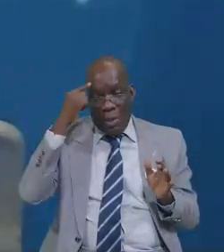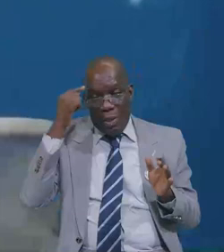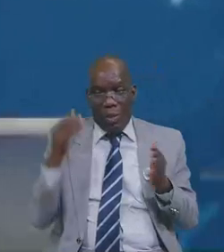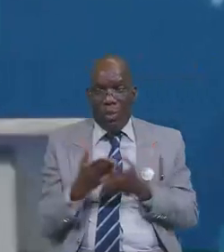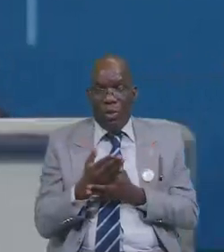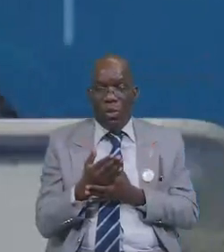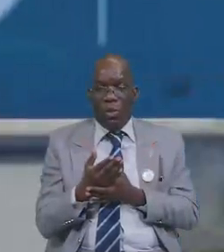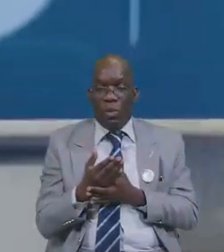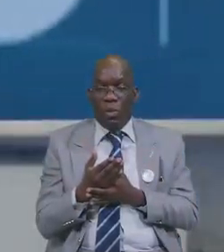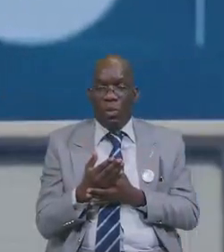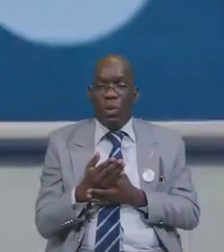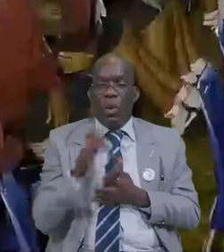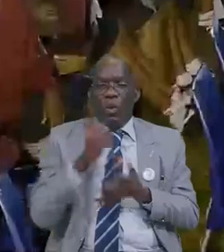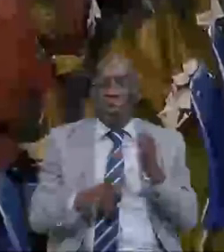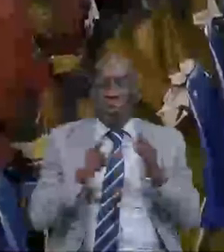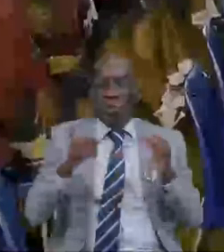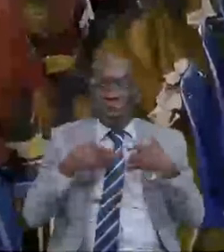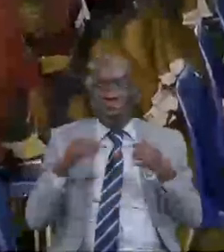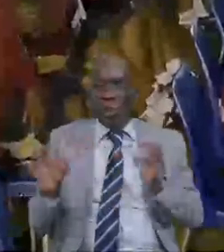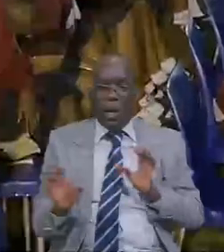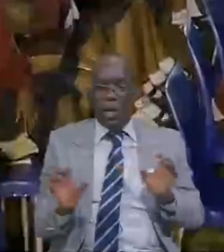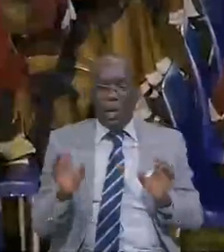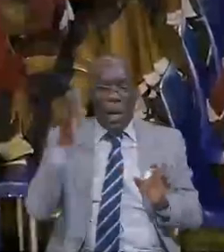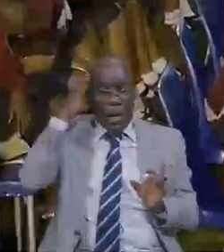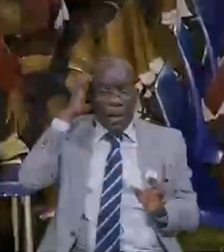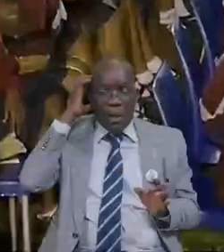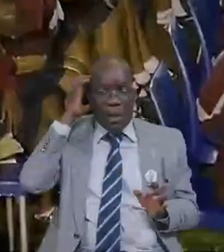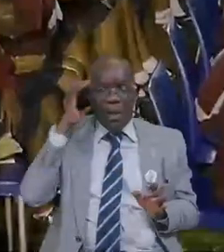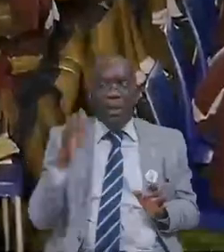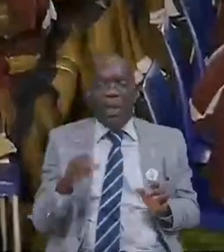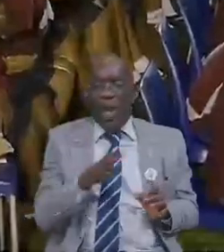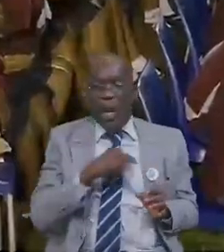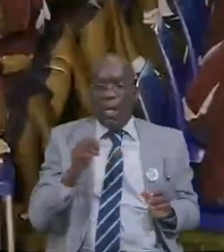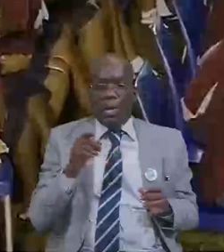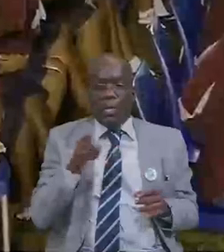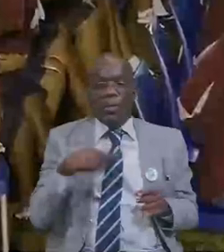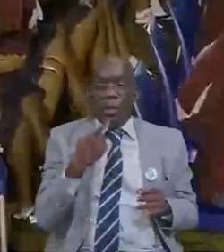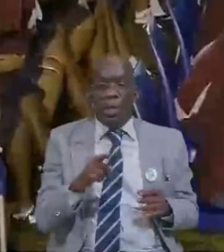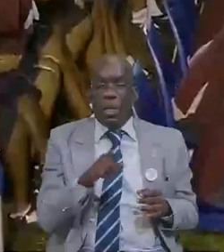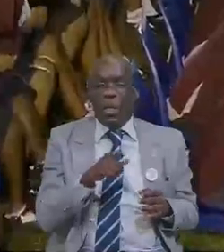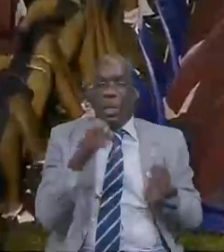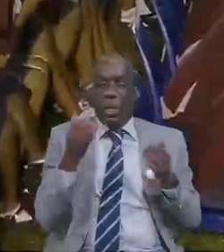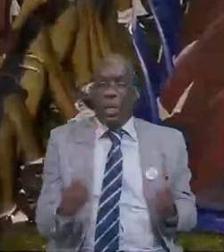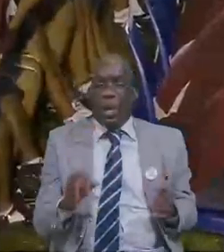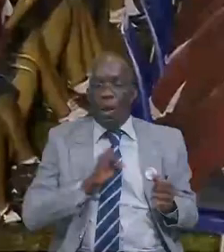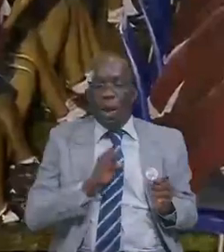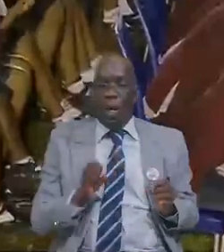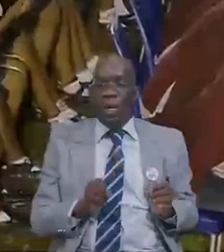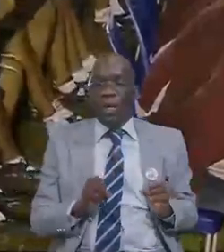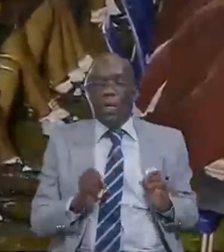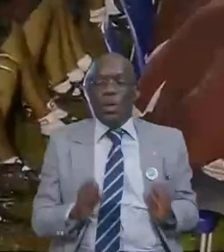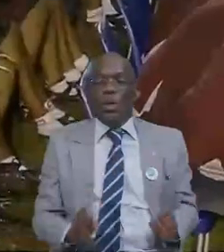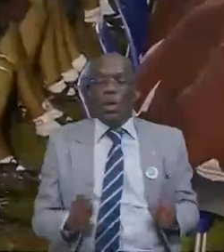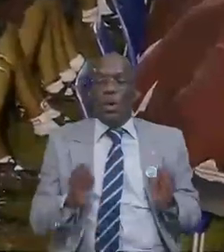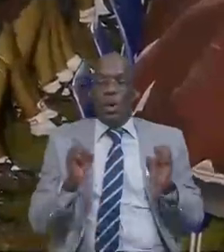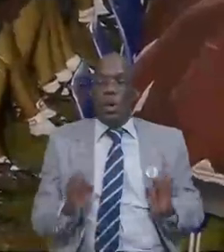bien réfléchir, être concentré dans ta réflexion. Et pour dire, maintenant, je me concentre